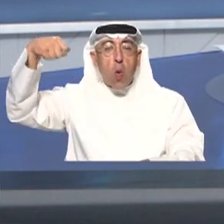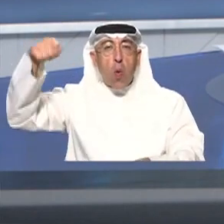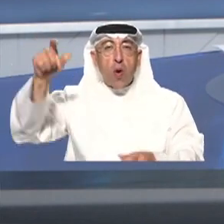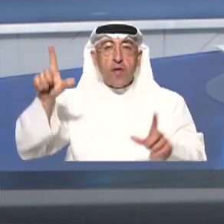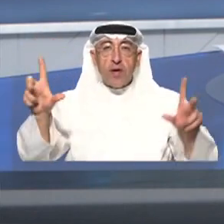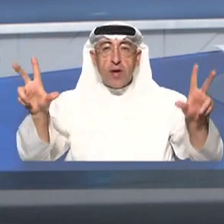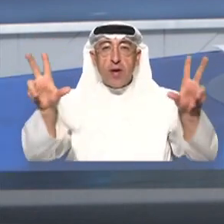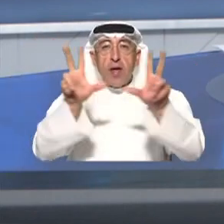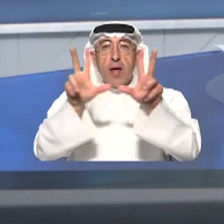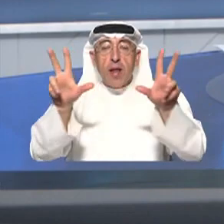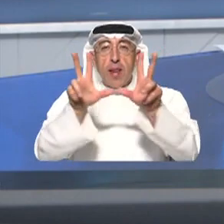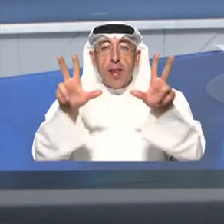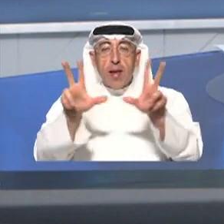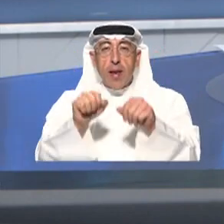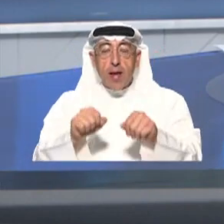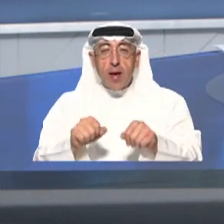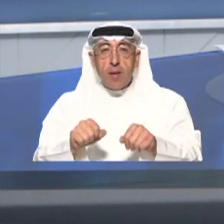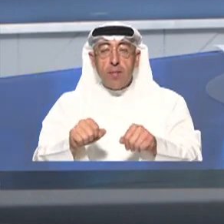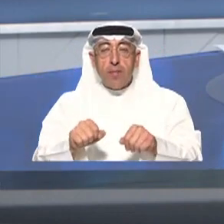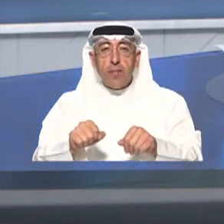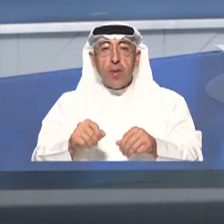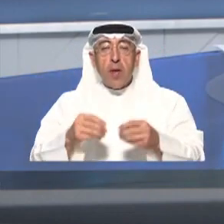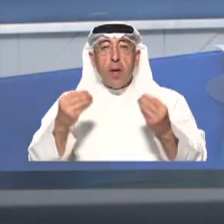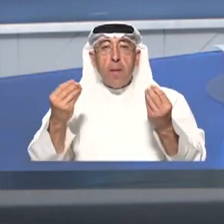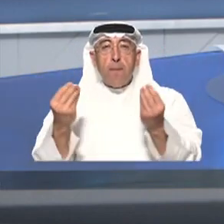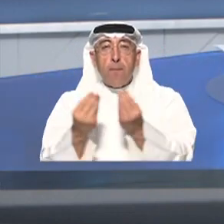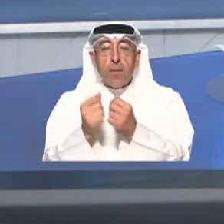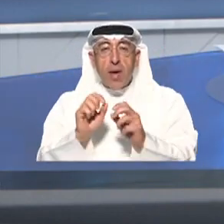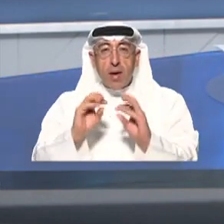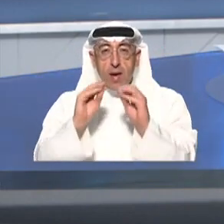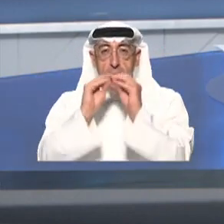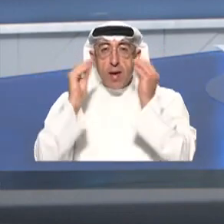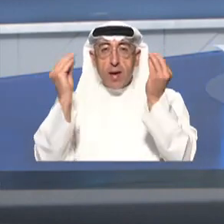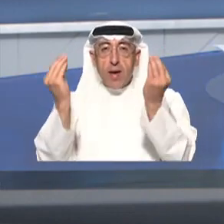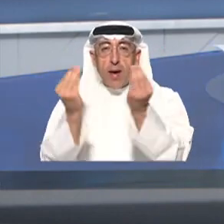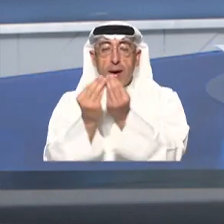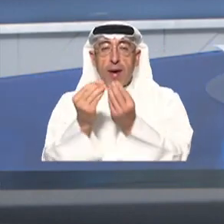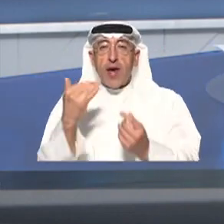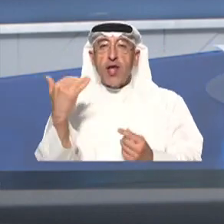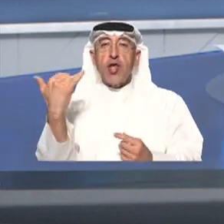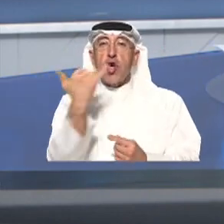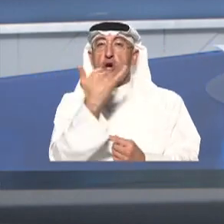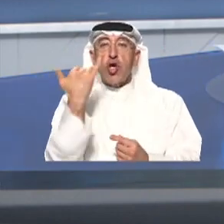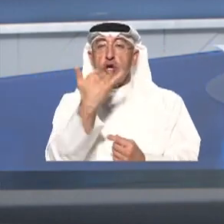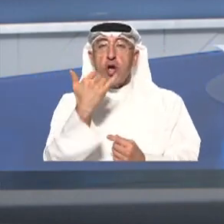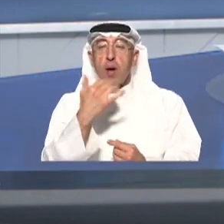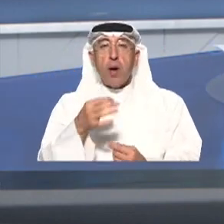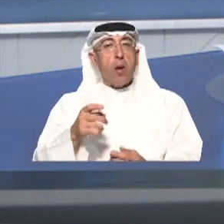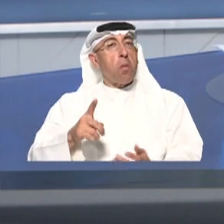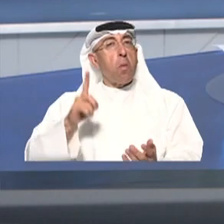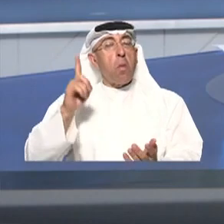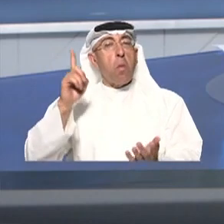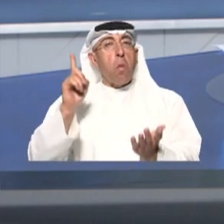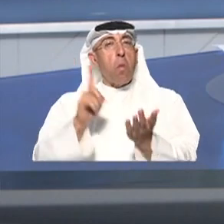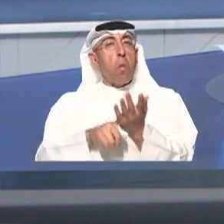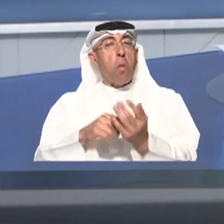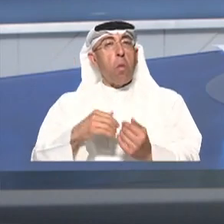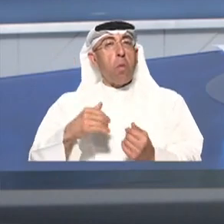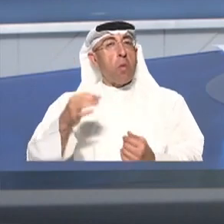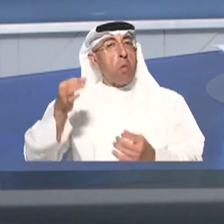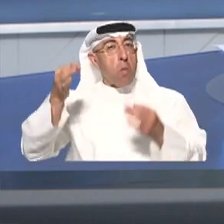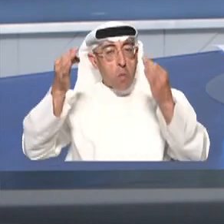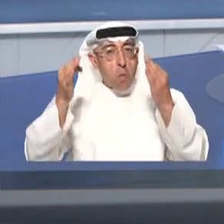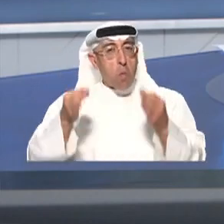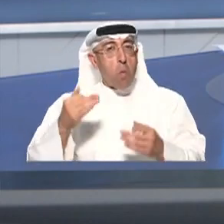مع مسؤولي الهيئة العامة للشباب وفريق إدارة الأزمات على ضرورة الاصطفاف الوطني خلف القيادة السياسية